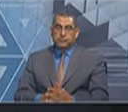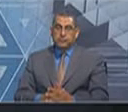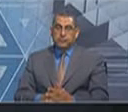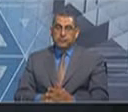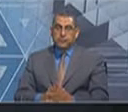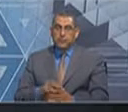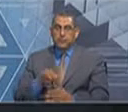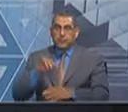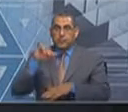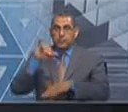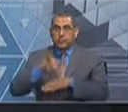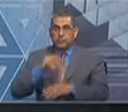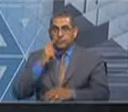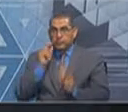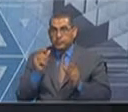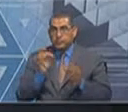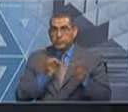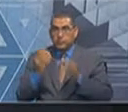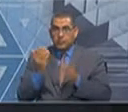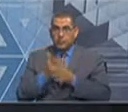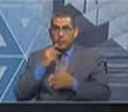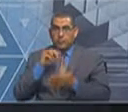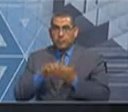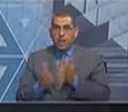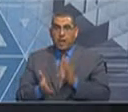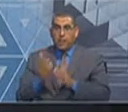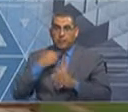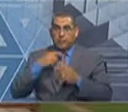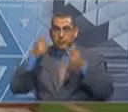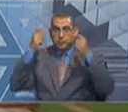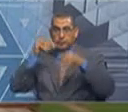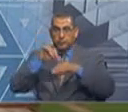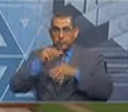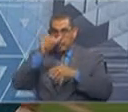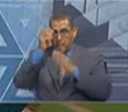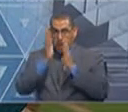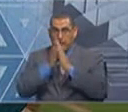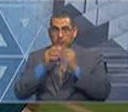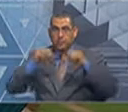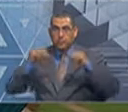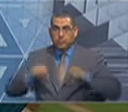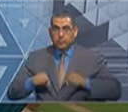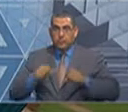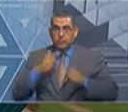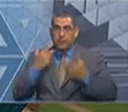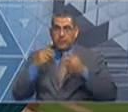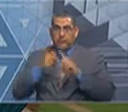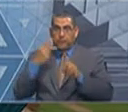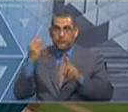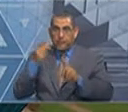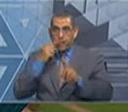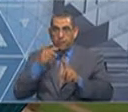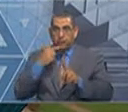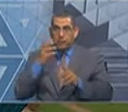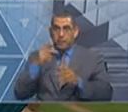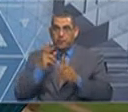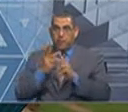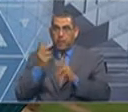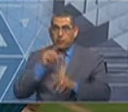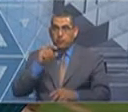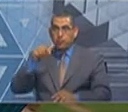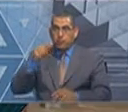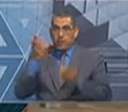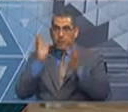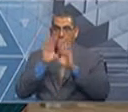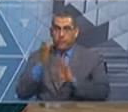وسط إجراءات احترازية مشددة، ضريح تاج محل في الهند يعيد فتح أبوابه أمام الزوار بعد 6 أشهر